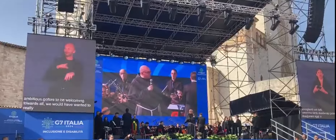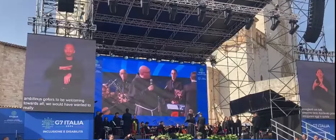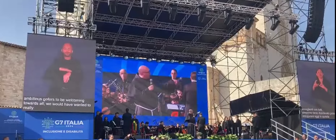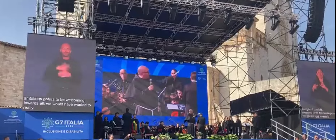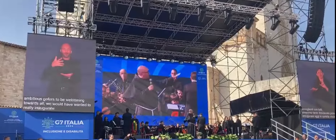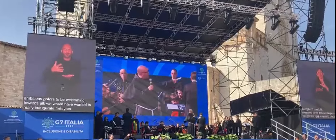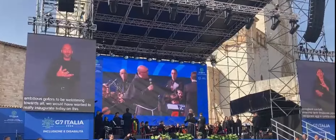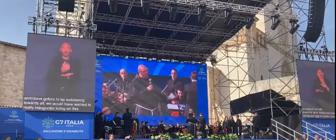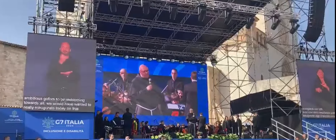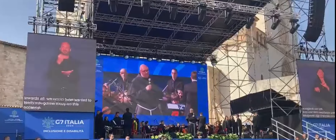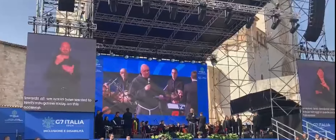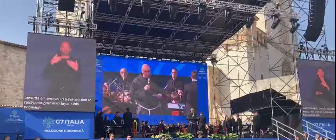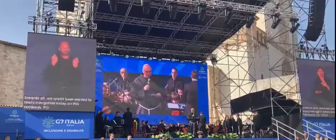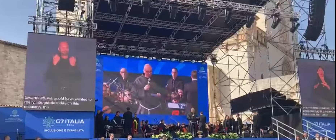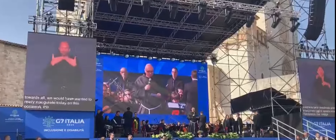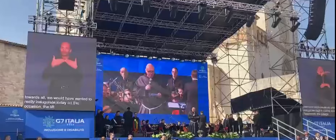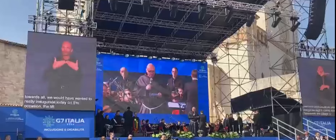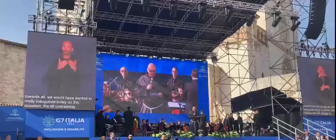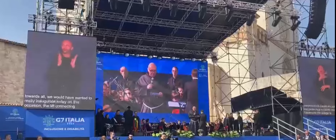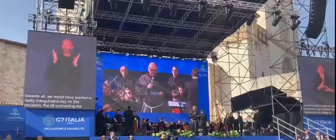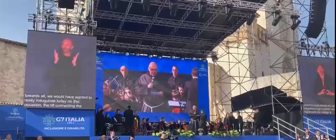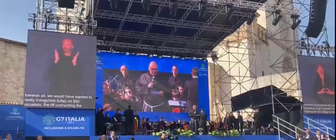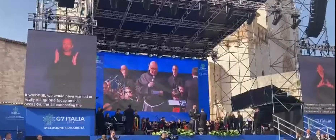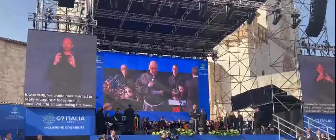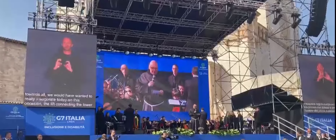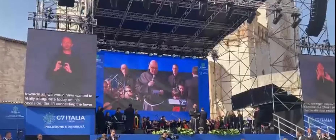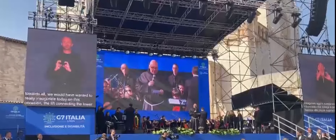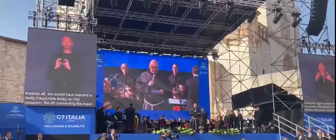piazza inferiore alla piazza superiore.